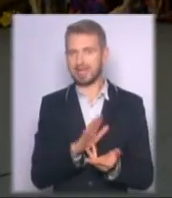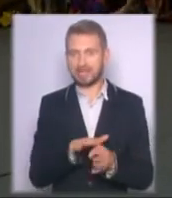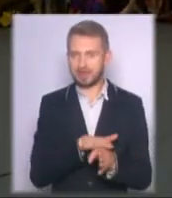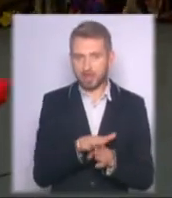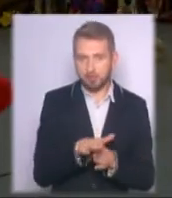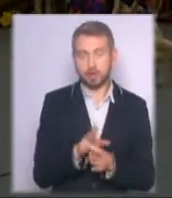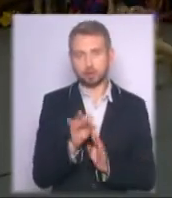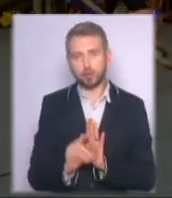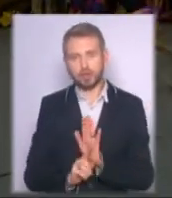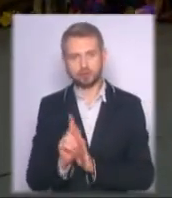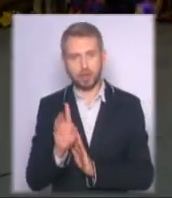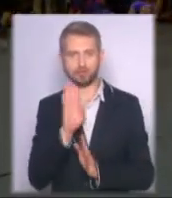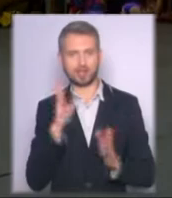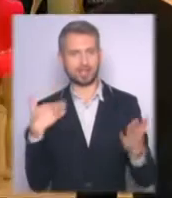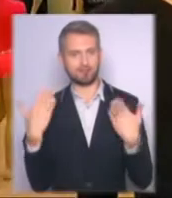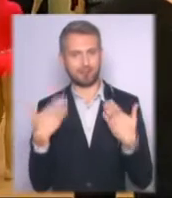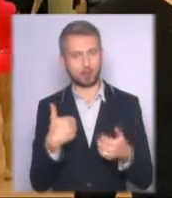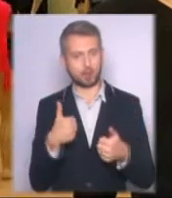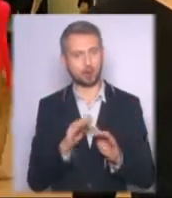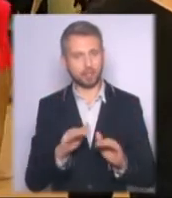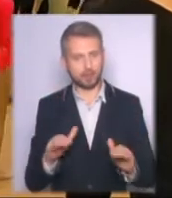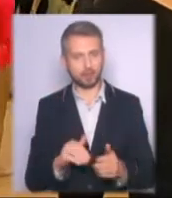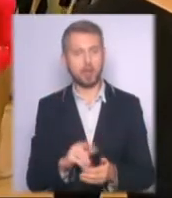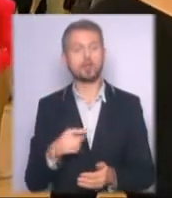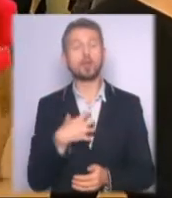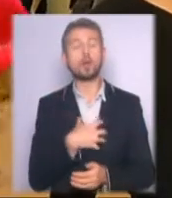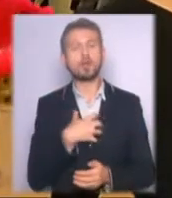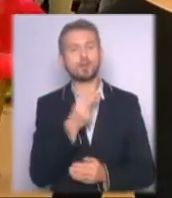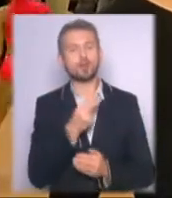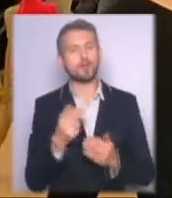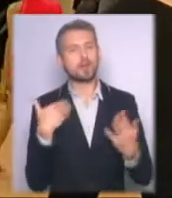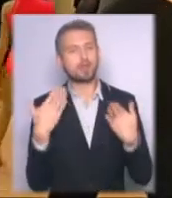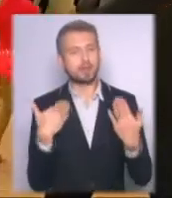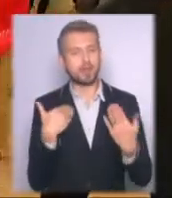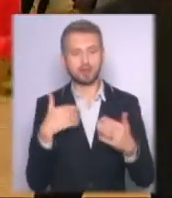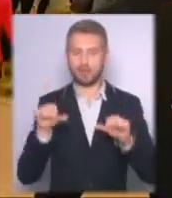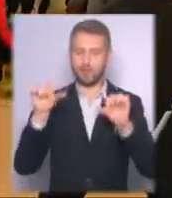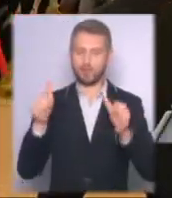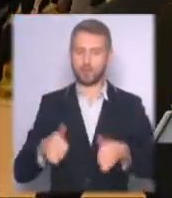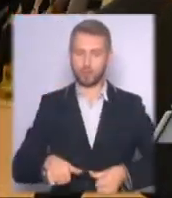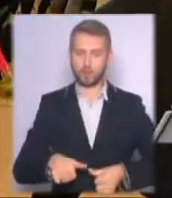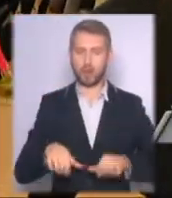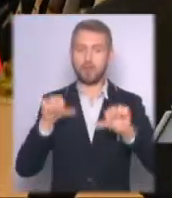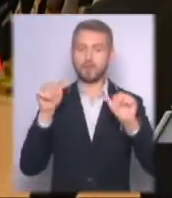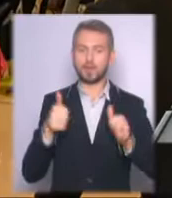но начинающие гимнастки, да, хорошие дети. Что важно в художественной гимнастике? Фигура. Фигура,